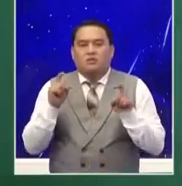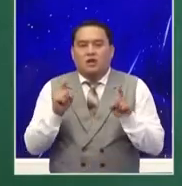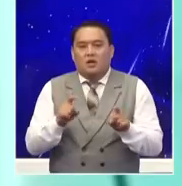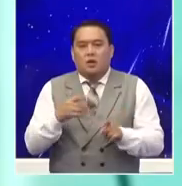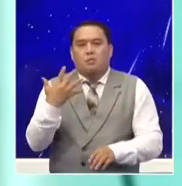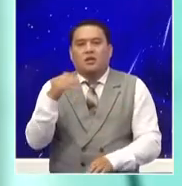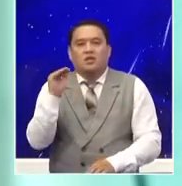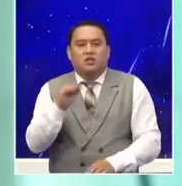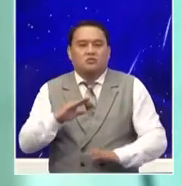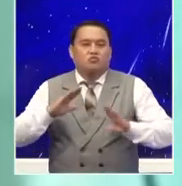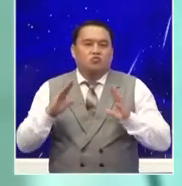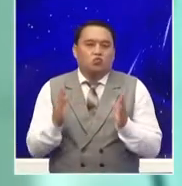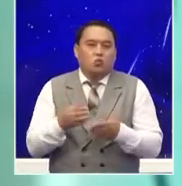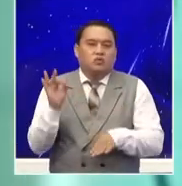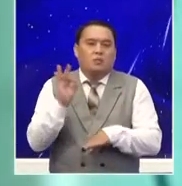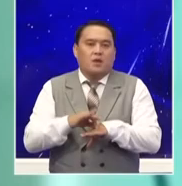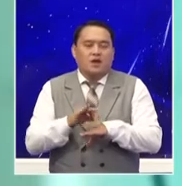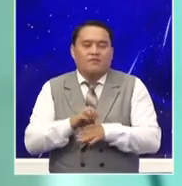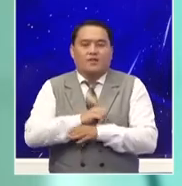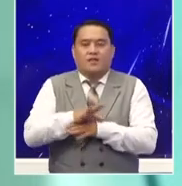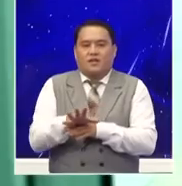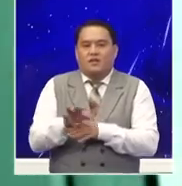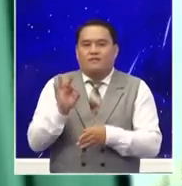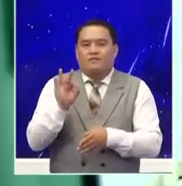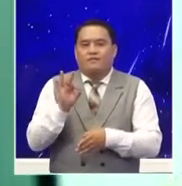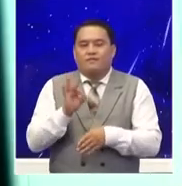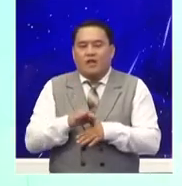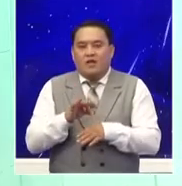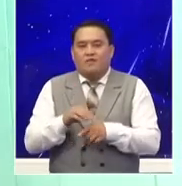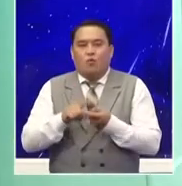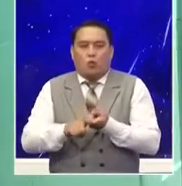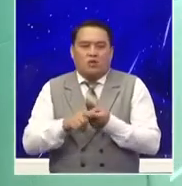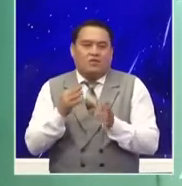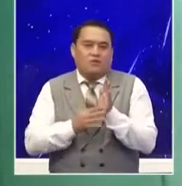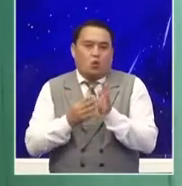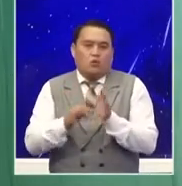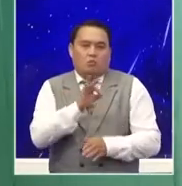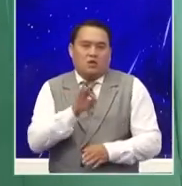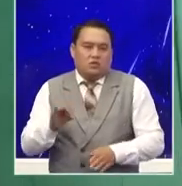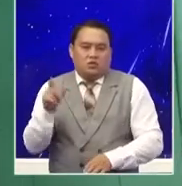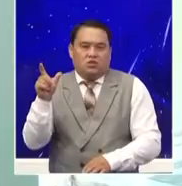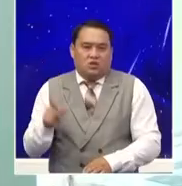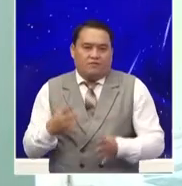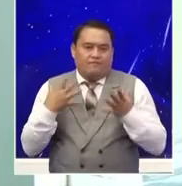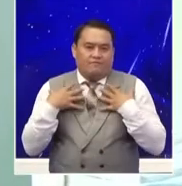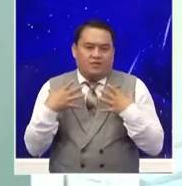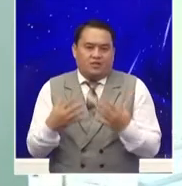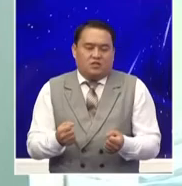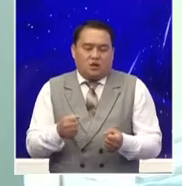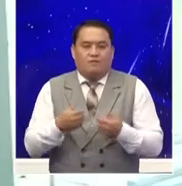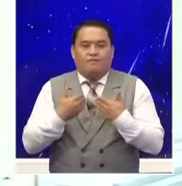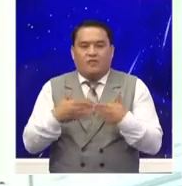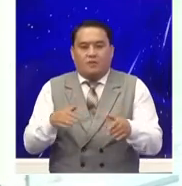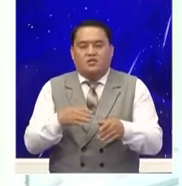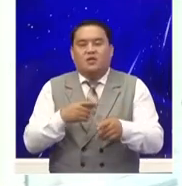около 5000 случаев заражения коронавирусной инфекцией, то на сегодня почти 90% пациентов выздоровели и уже выписаны